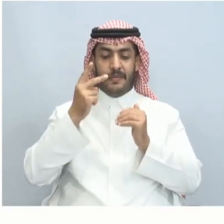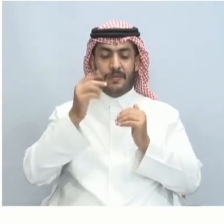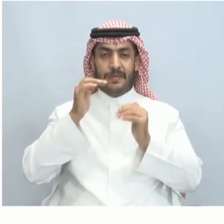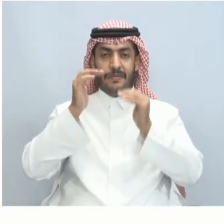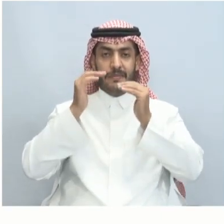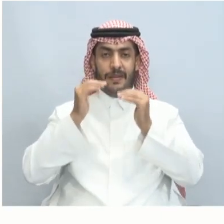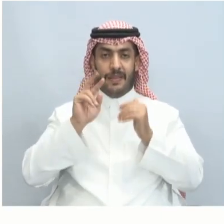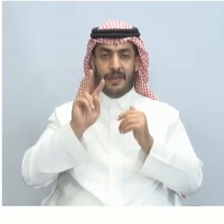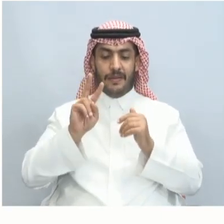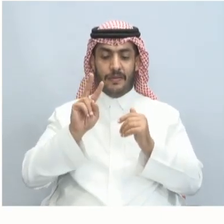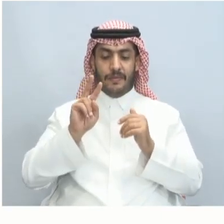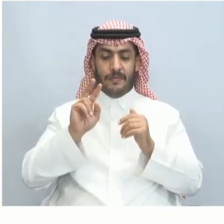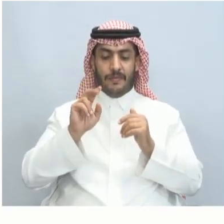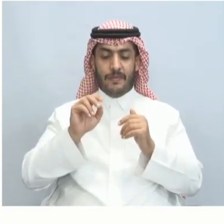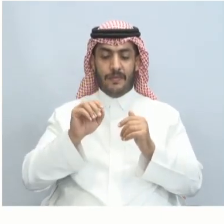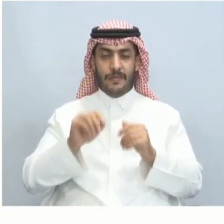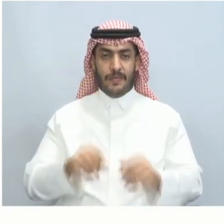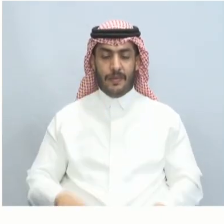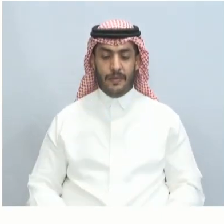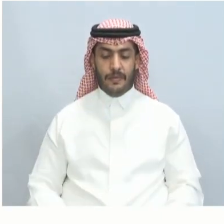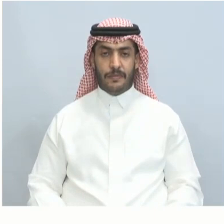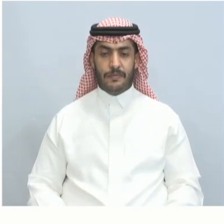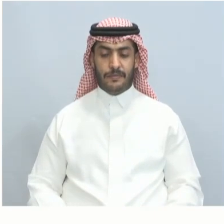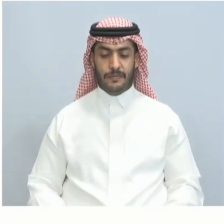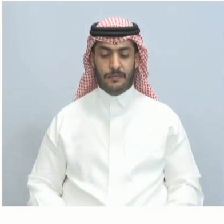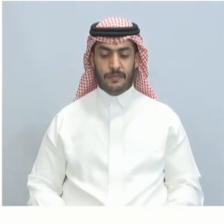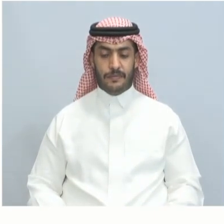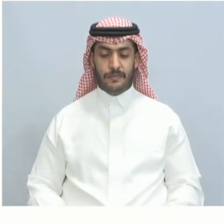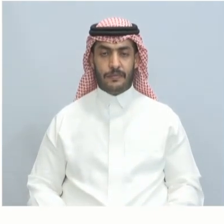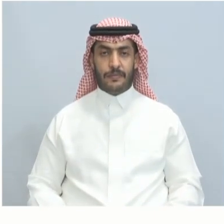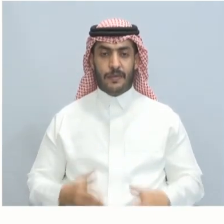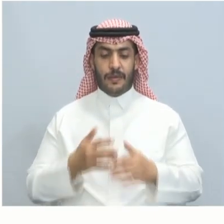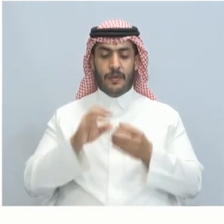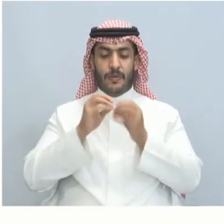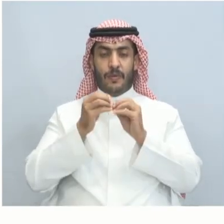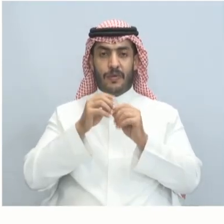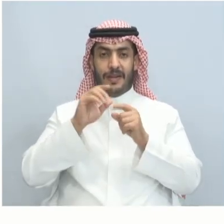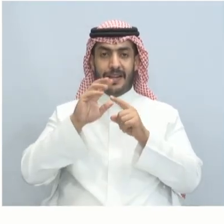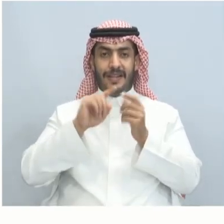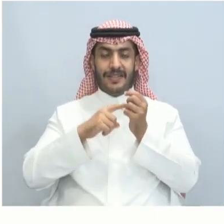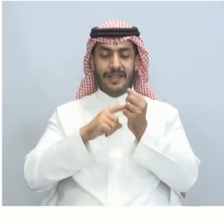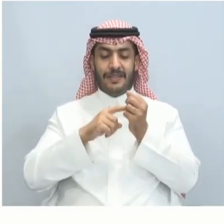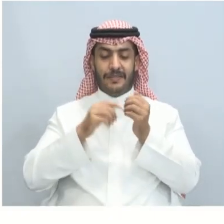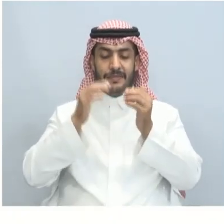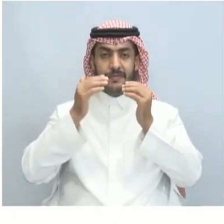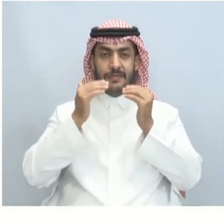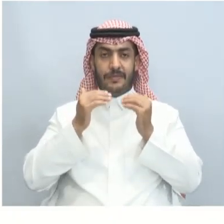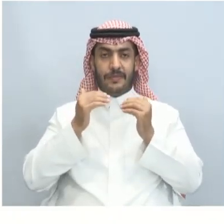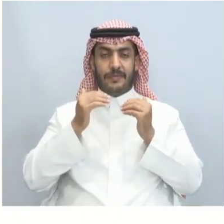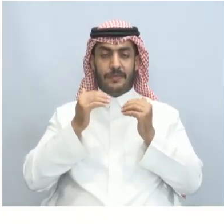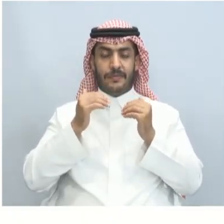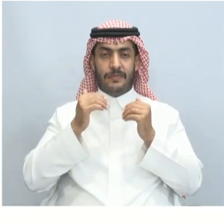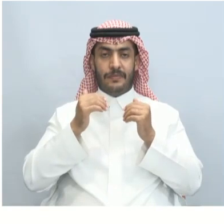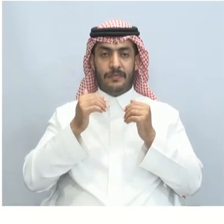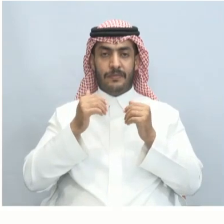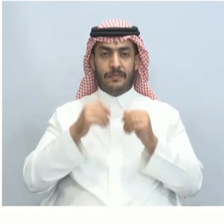وحدتين هنا وحدتين هنا ايضا وحدتين فاصبح المثلث الذي باللون الرصاصي هو الصوره بعد